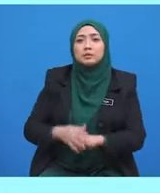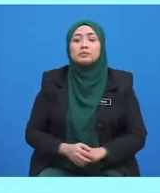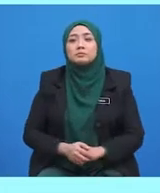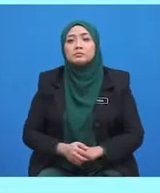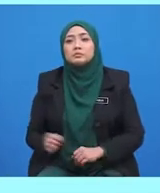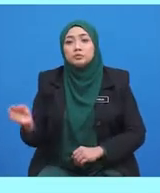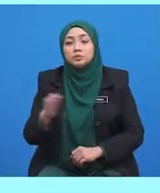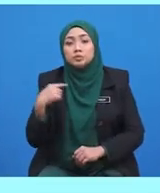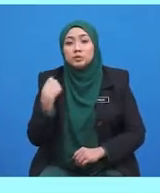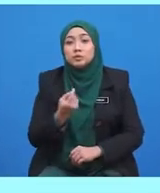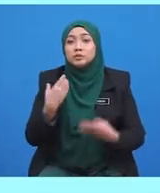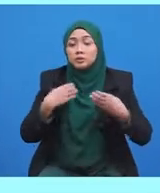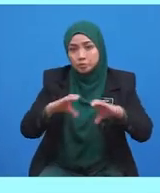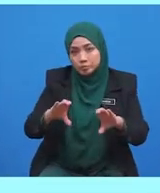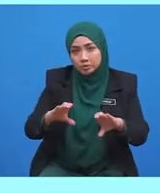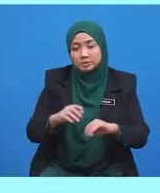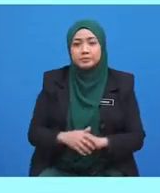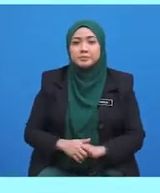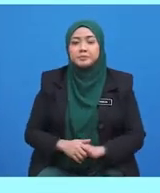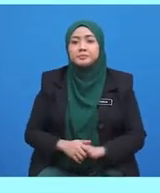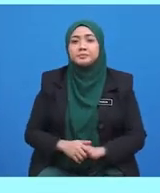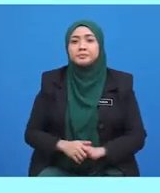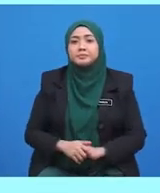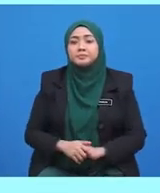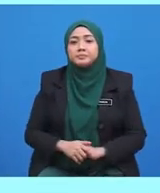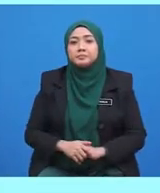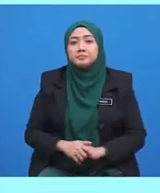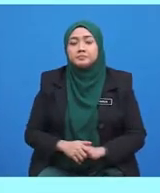Ayuh bersama-sama kita cuba.